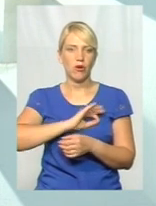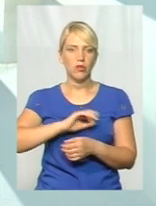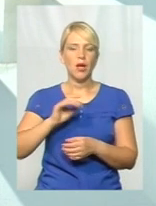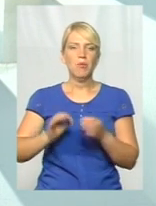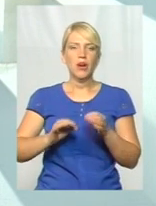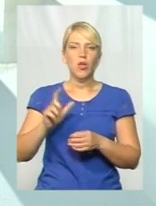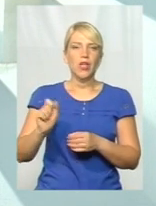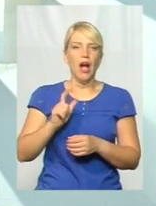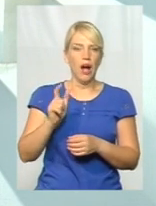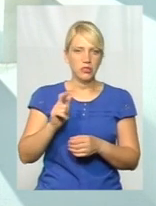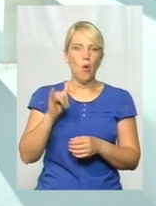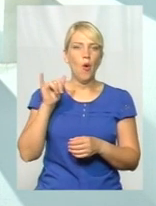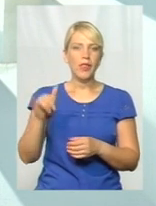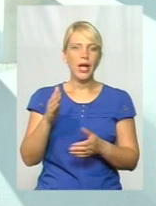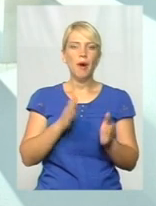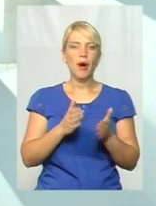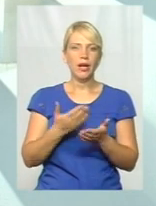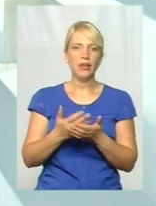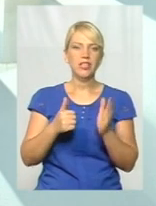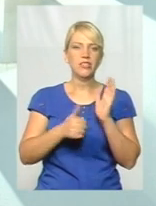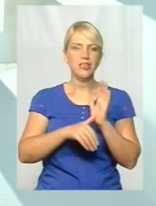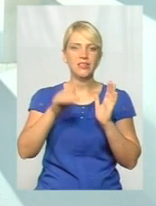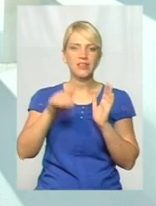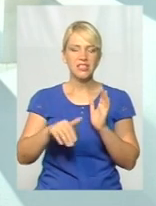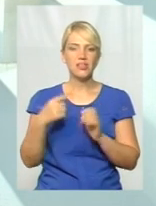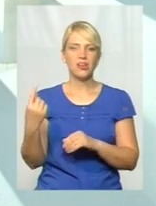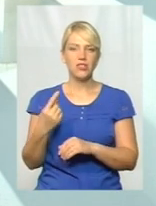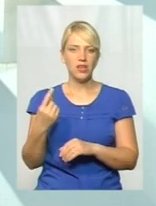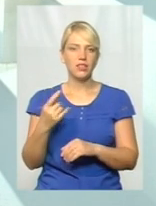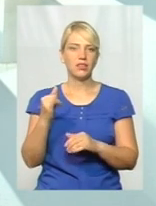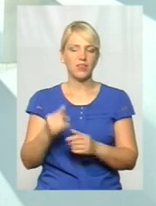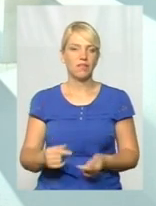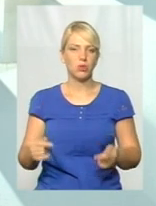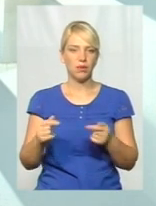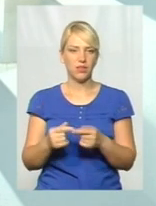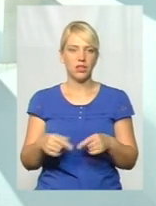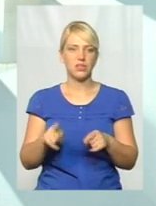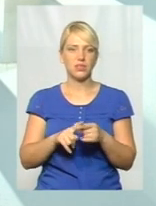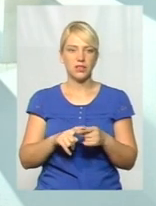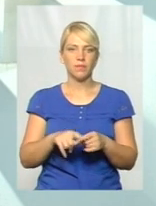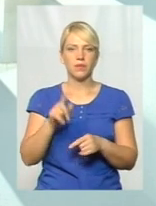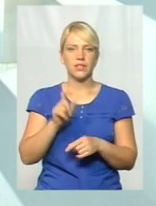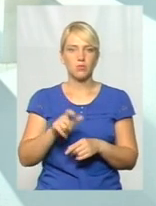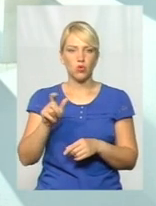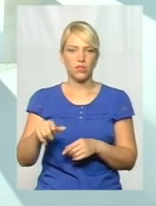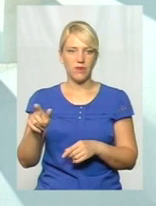В них порядка 6000 лічильників. Відповідно, дані споживачі,